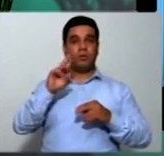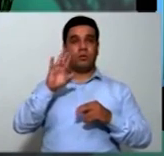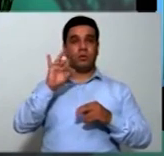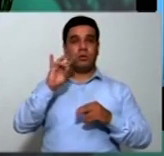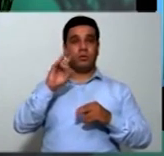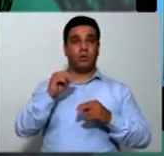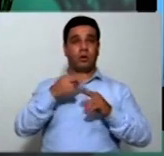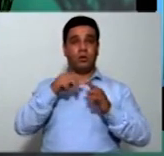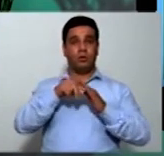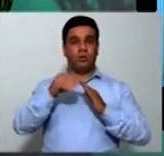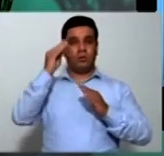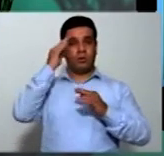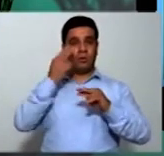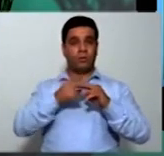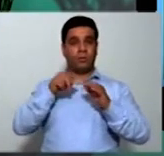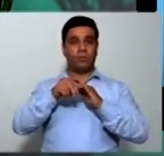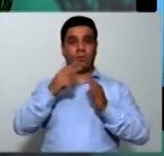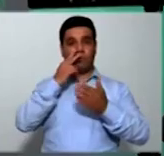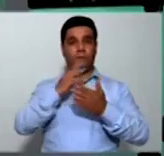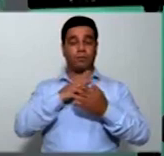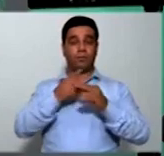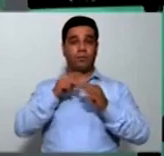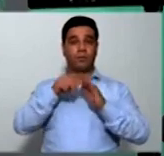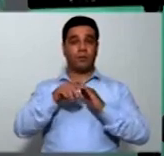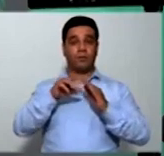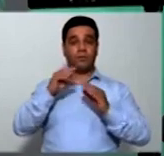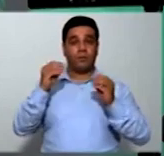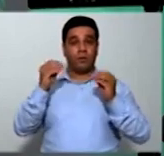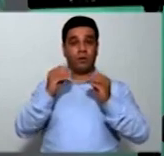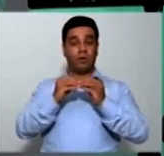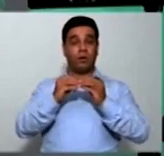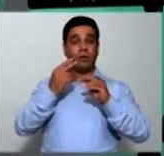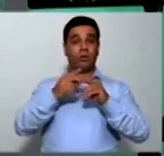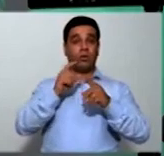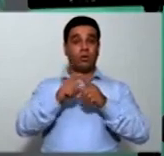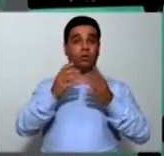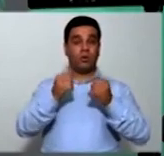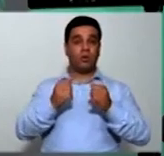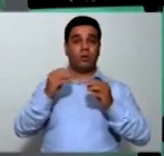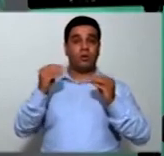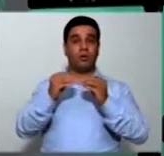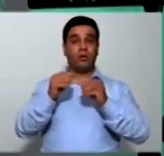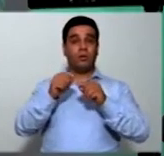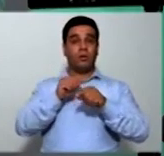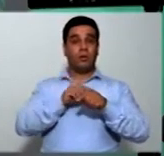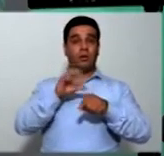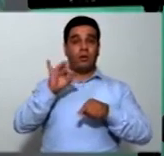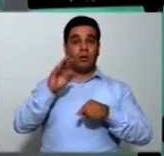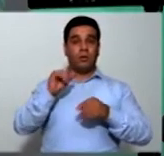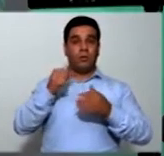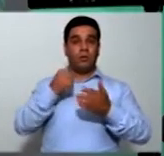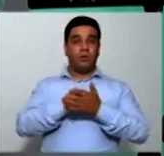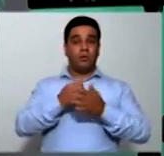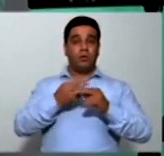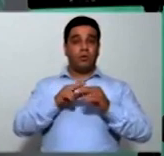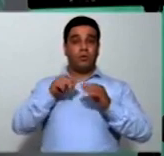ma'nosini yangi izohli atamalarda ko'rgansiz. Ya'ni 10 so'zidan olingan bo'lib, metr sistemasi joriy qilinguniga